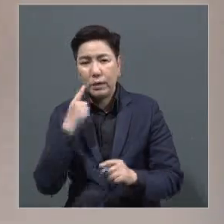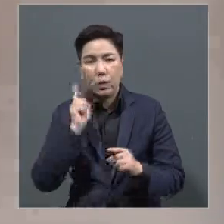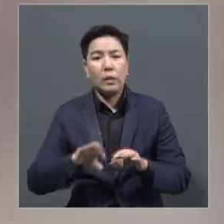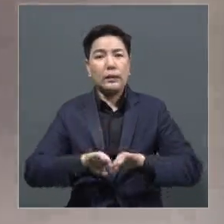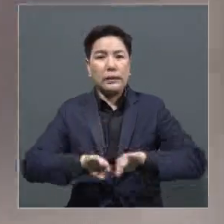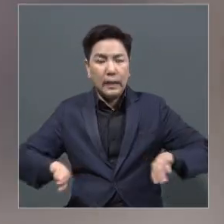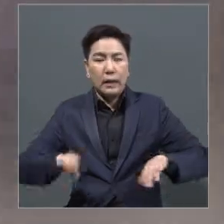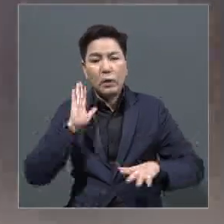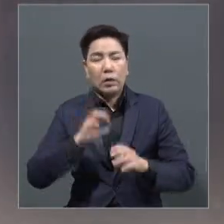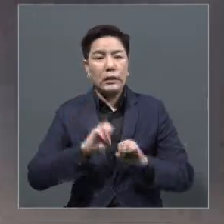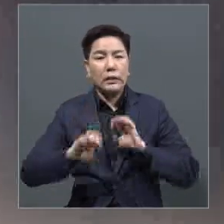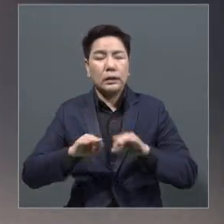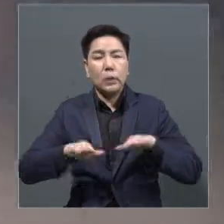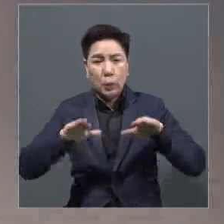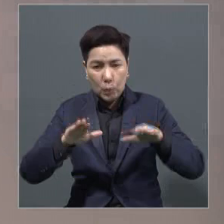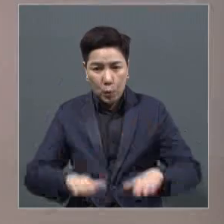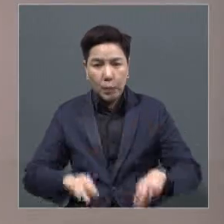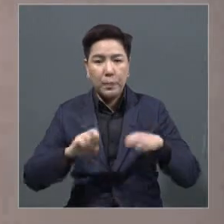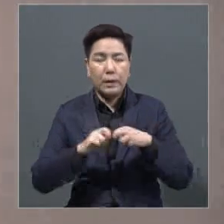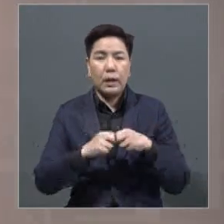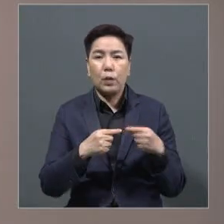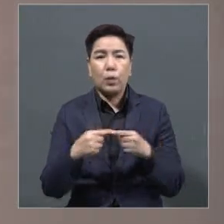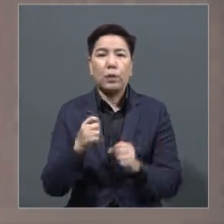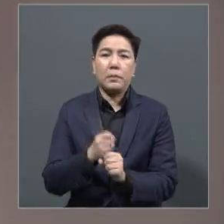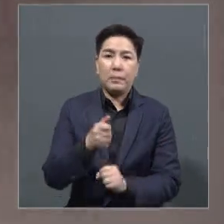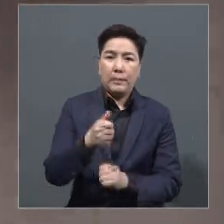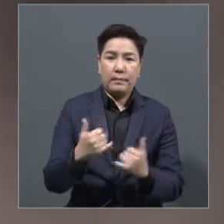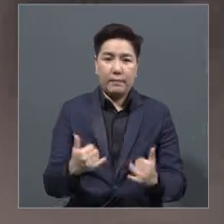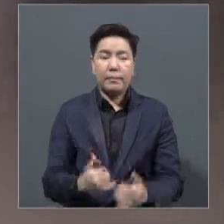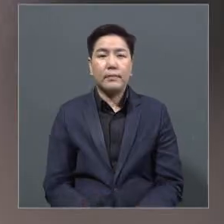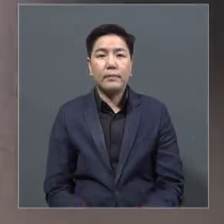ซึ่งจะทำให้ลดปริมาณขยะที่ต้องแก้ปัญหาต่อไปได้